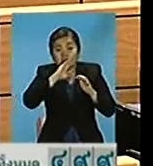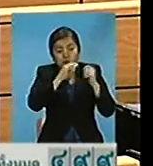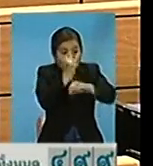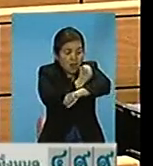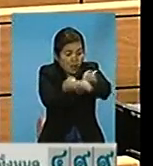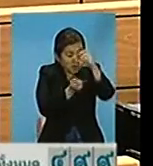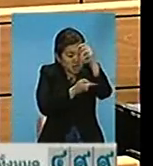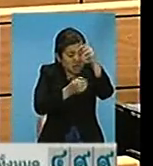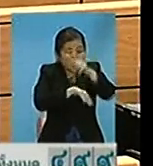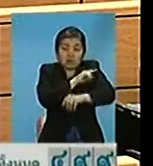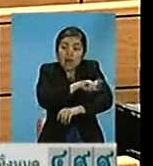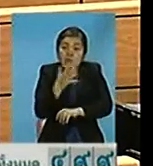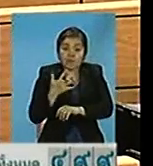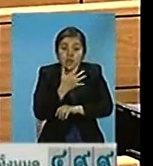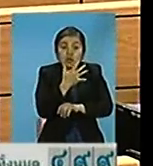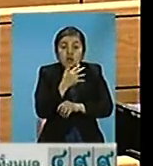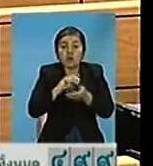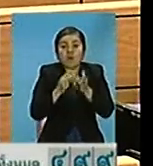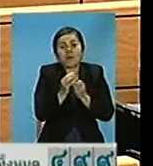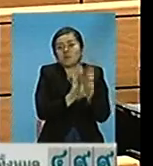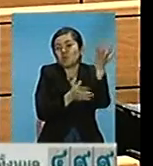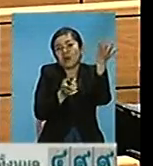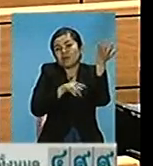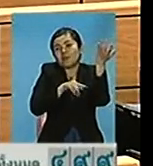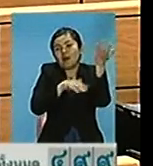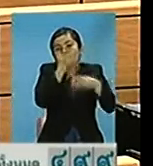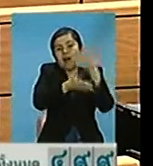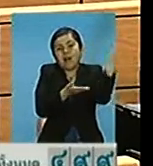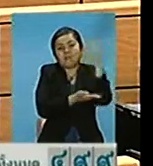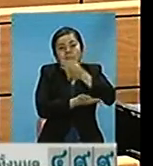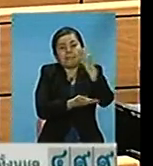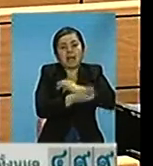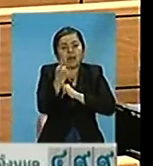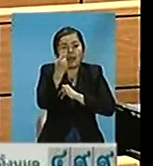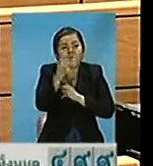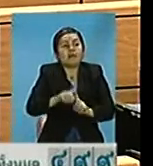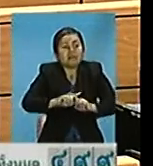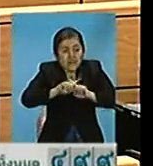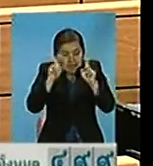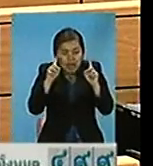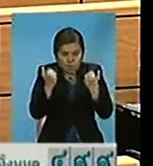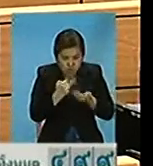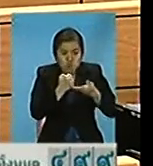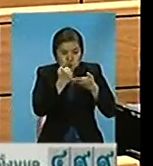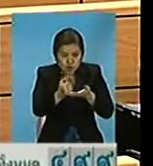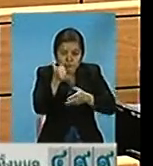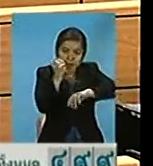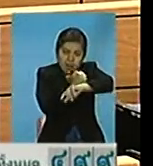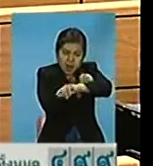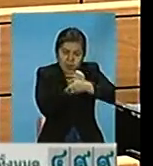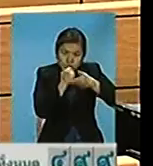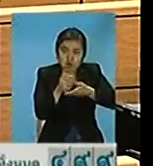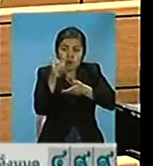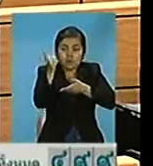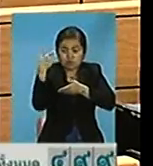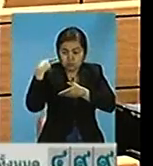ให้คุณก็มีแค่ต้นไม้ไว้ขายไม้แค่นั้นแหละครับแต่วันนี้ช่วยเขานิดเดียวไม่ใช่เ